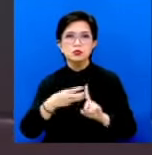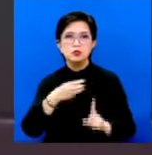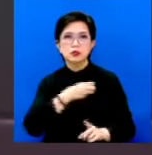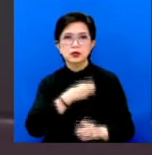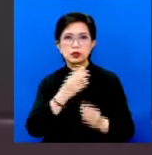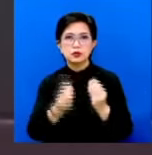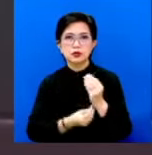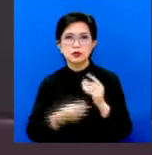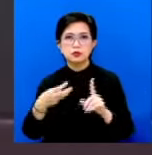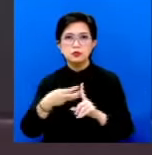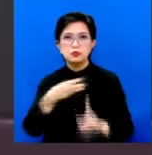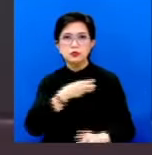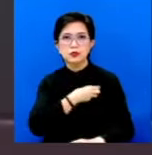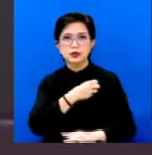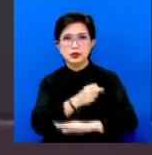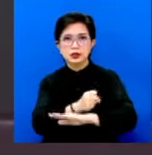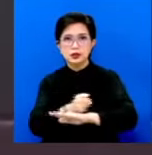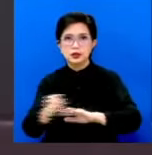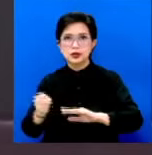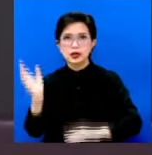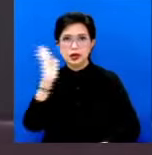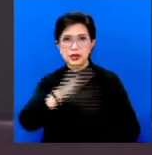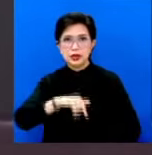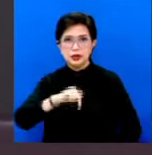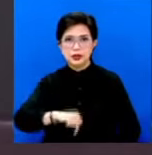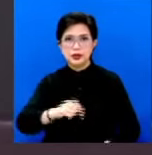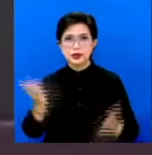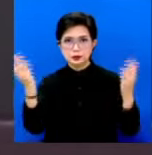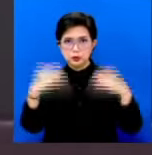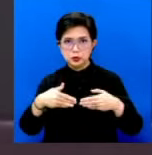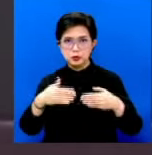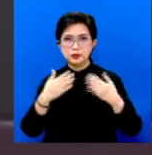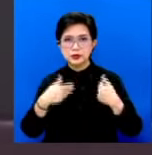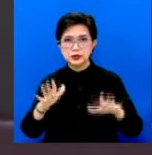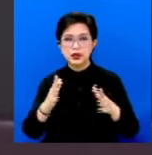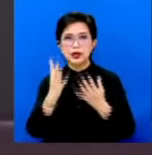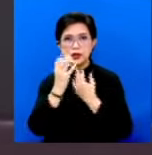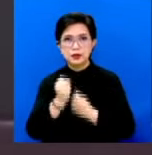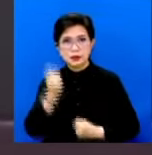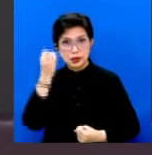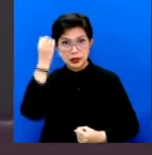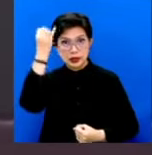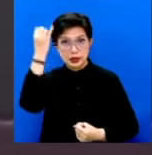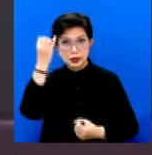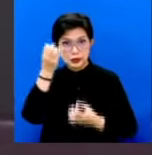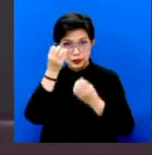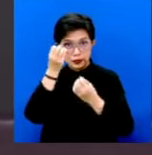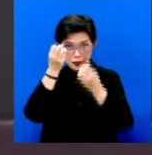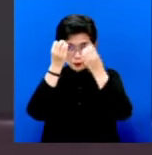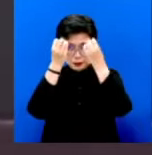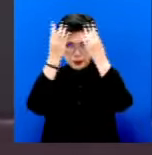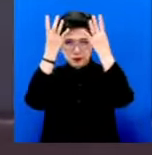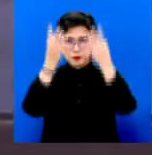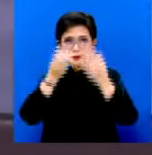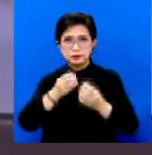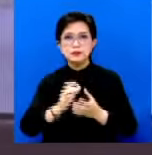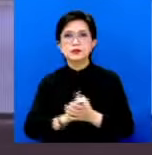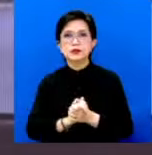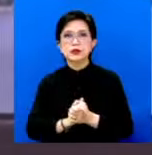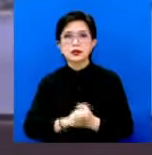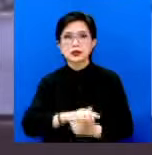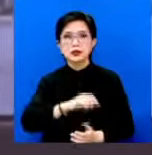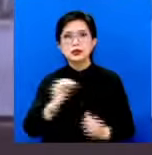Sorong 2024 pada hari ini. Semoga ide dan gagasan yang muncul pada debat